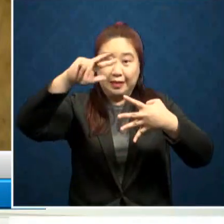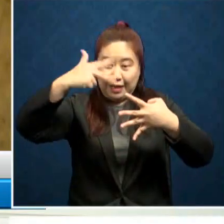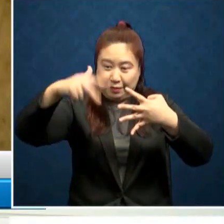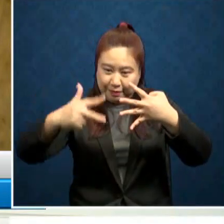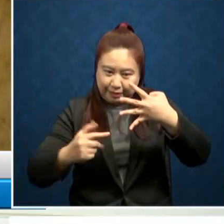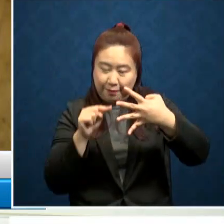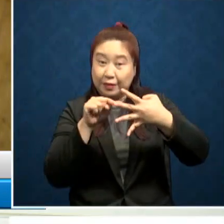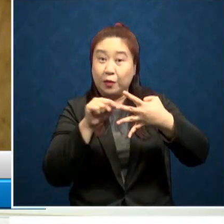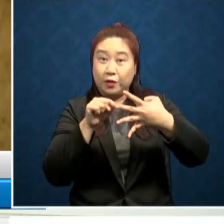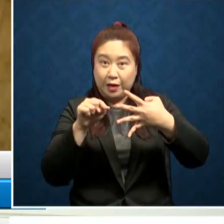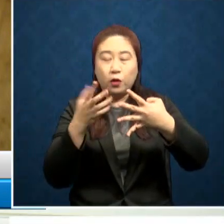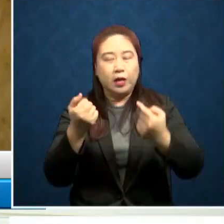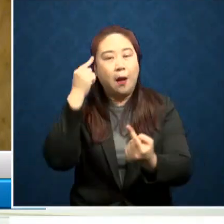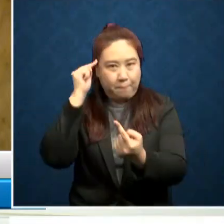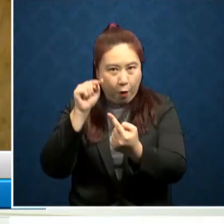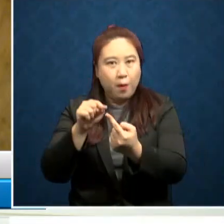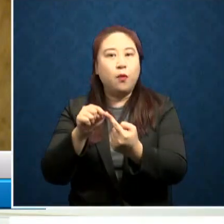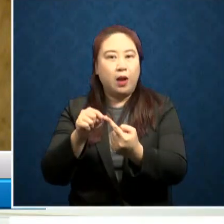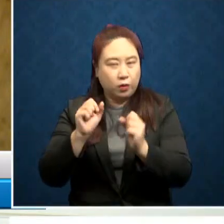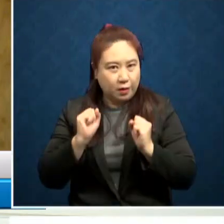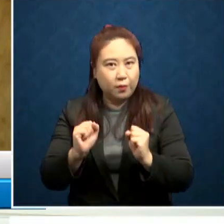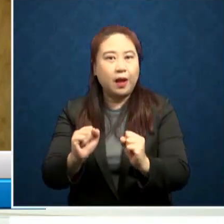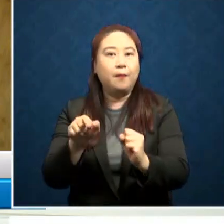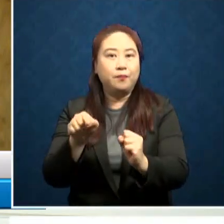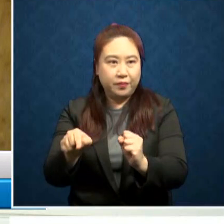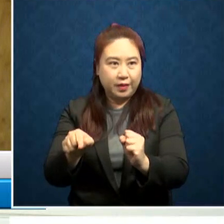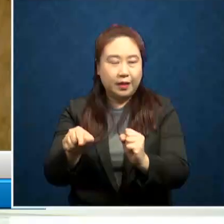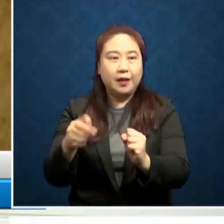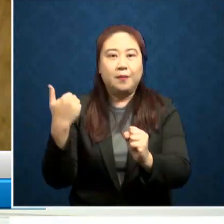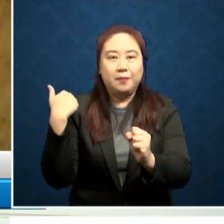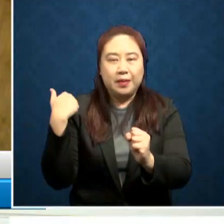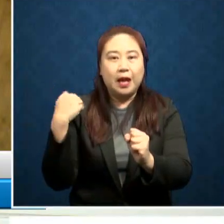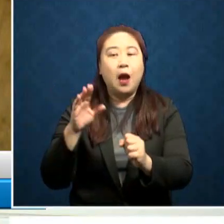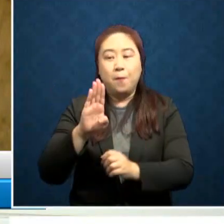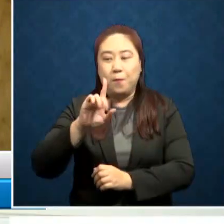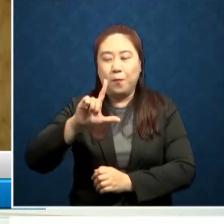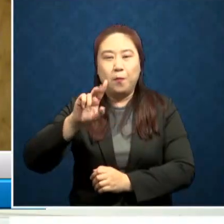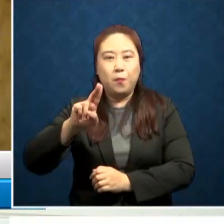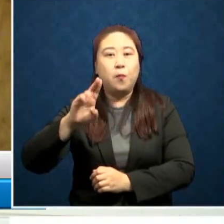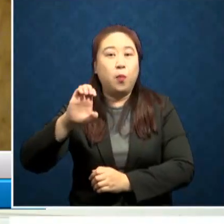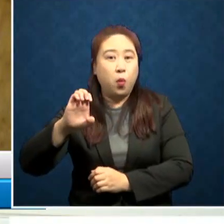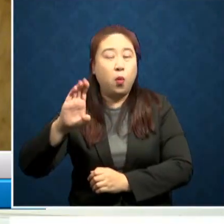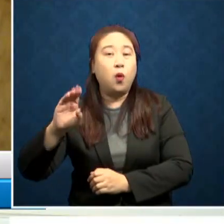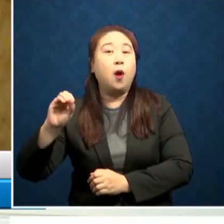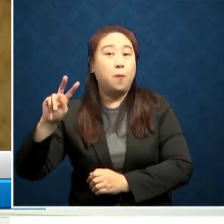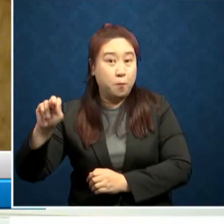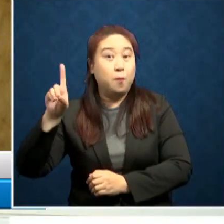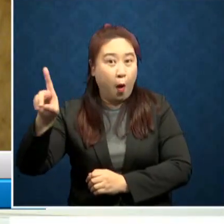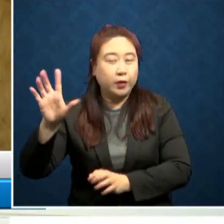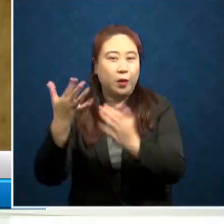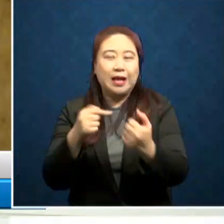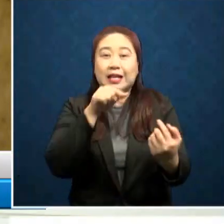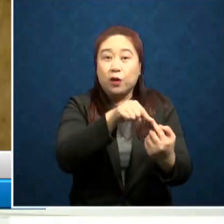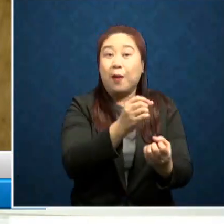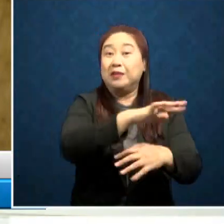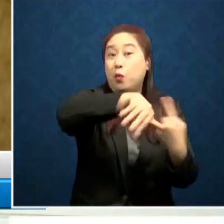KPIขององค์กรเราจะ Go Extra mindเราจะออก Blue borเพื่อรักษาสิ่งแวดล้อมนะครับทางทะเลแล้วก็แม่น้ำ